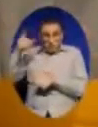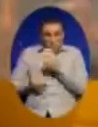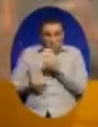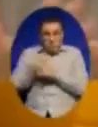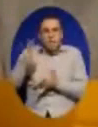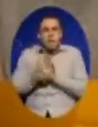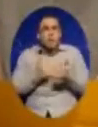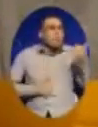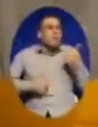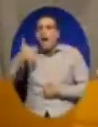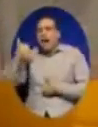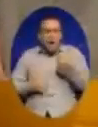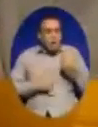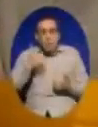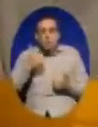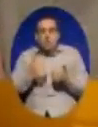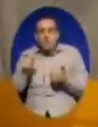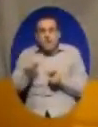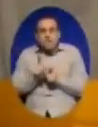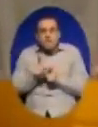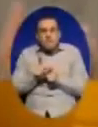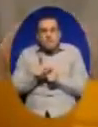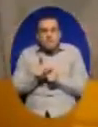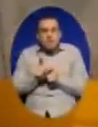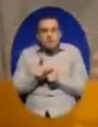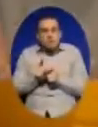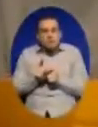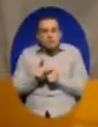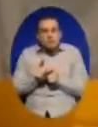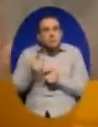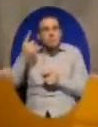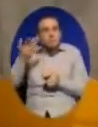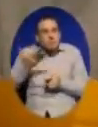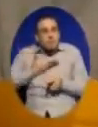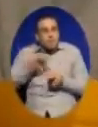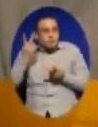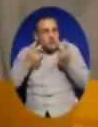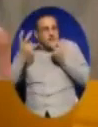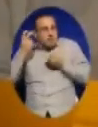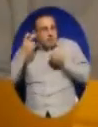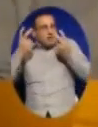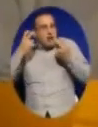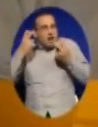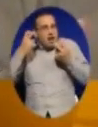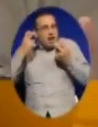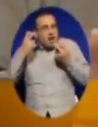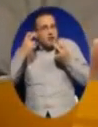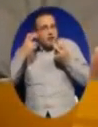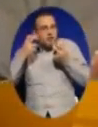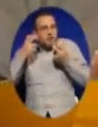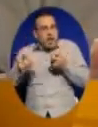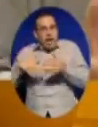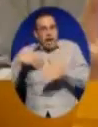לשרוד, ללמוד את זה. נוצר ידע גלוי וסמוי שעובר מדור לדור. אנשים צריכים באינטראקציה